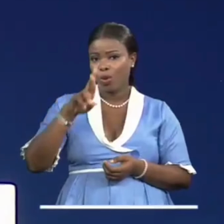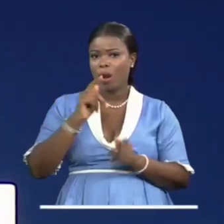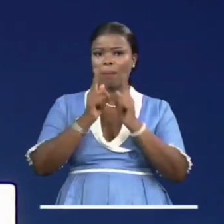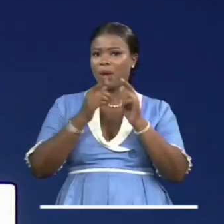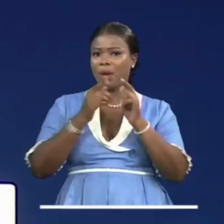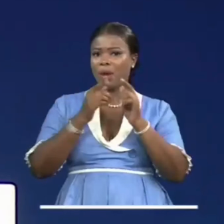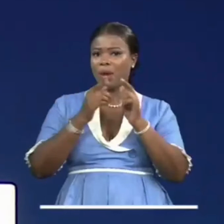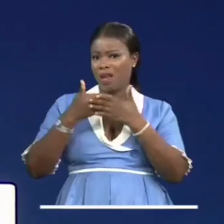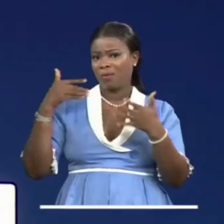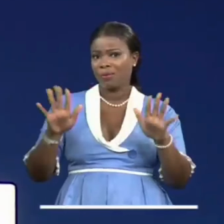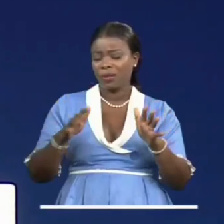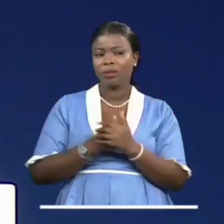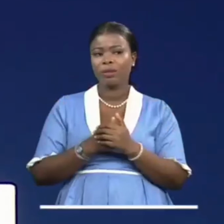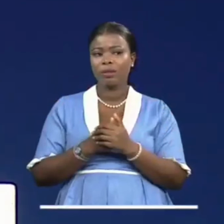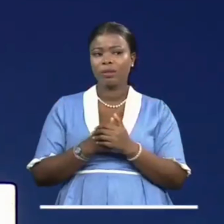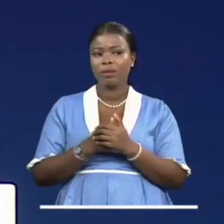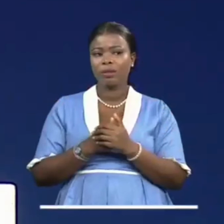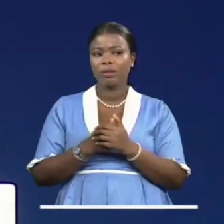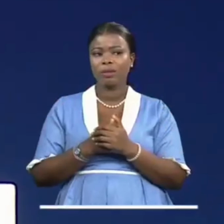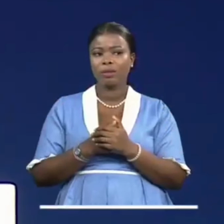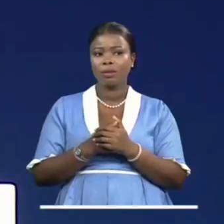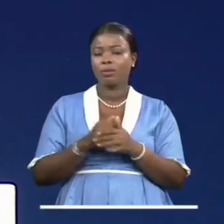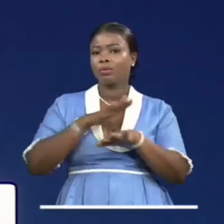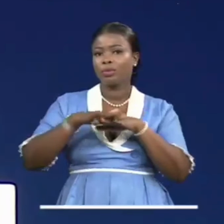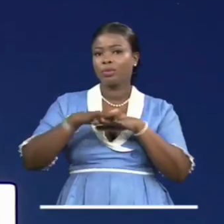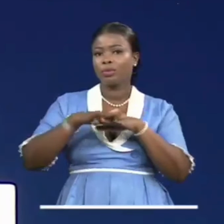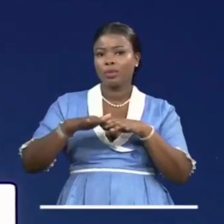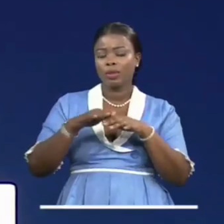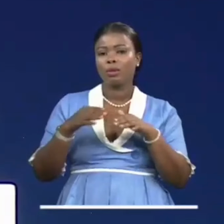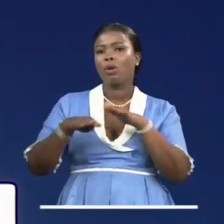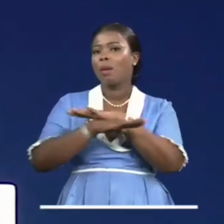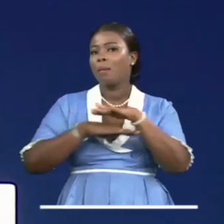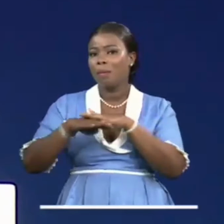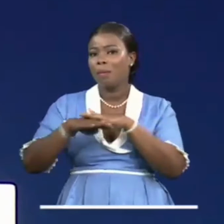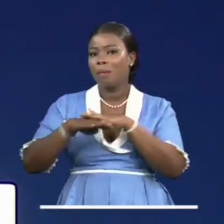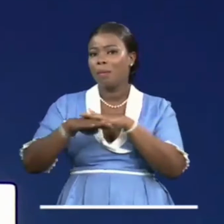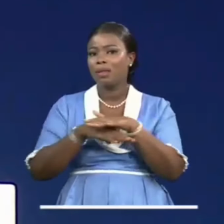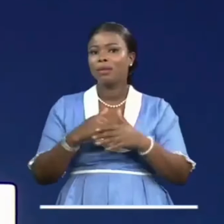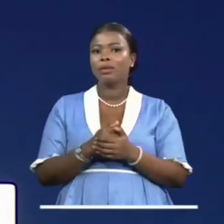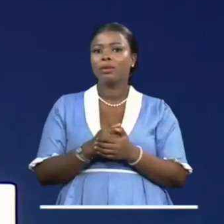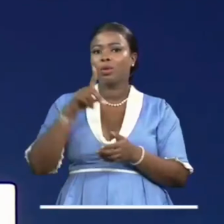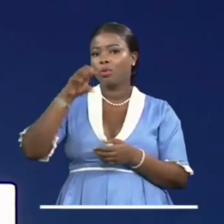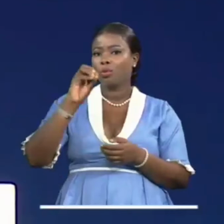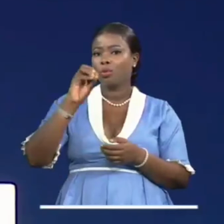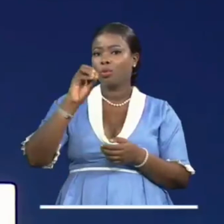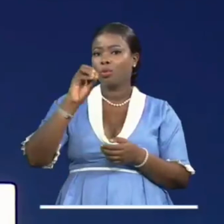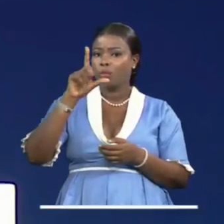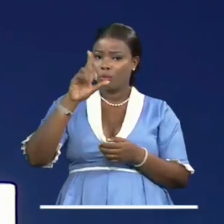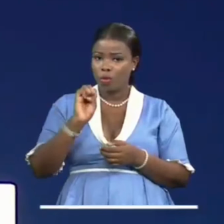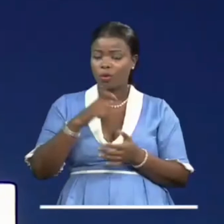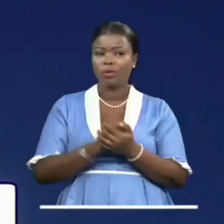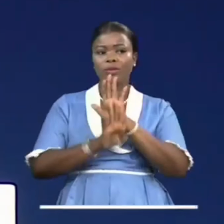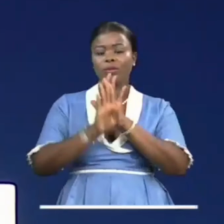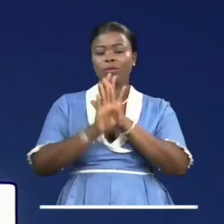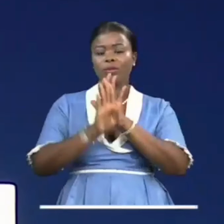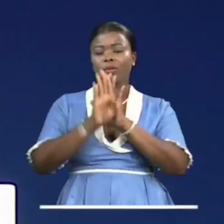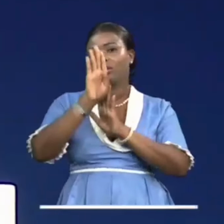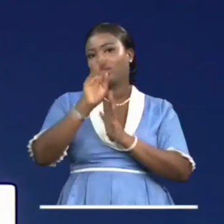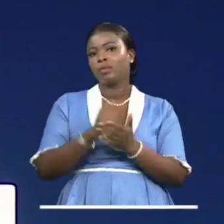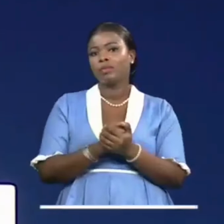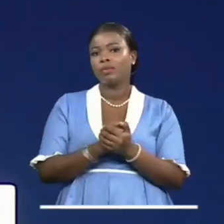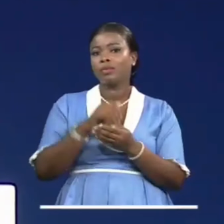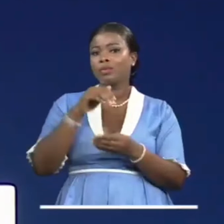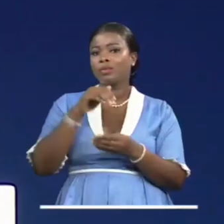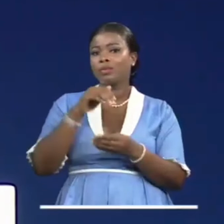qui va être mené sur la base de toutes les filières qui V identifier dans les pôles de développement avec un choix assumé en fonction de nos